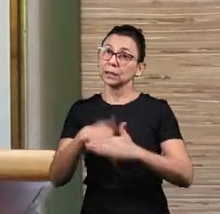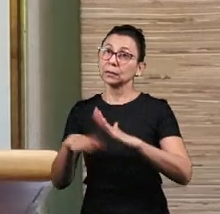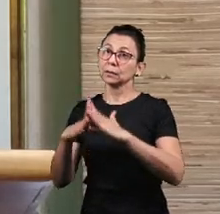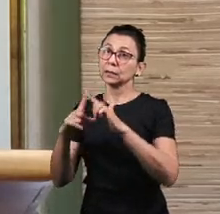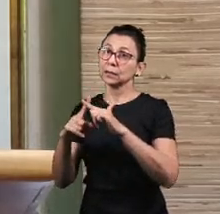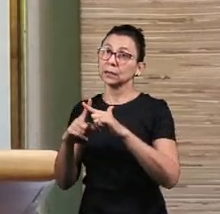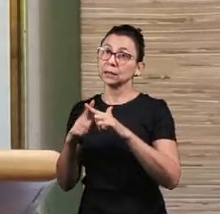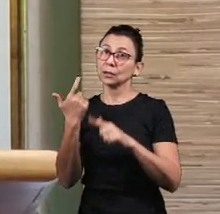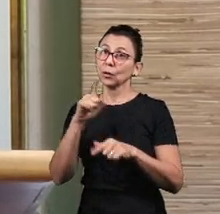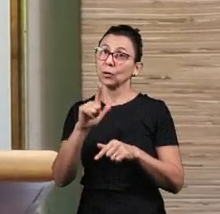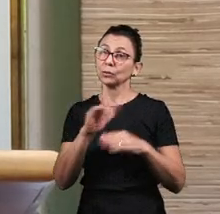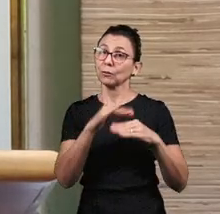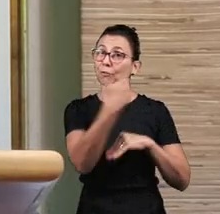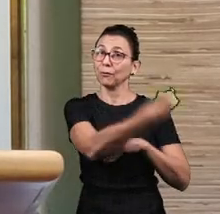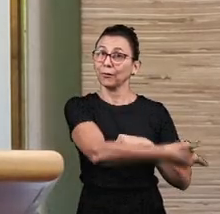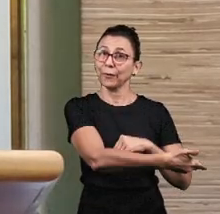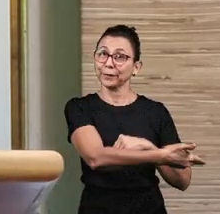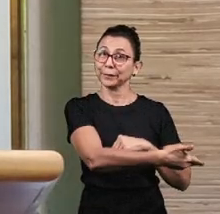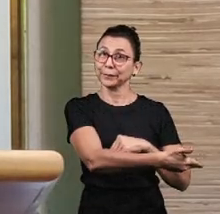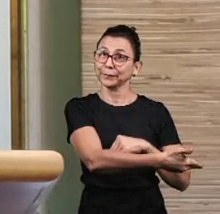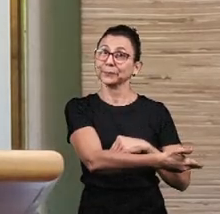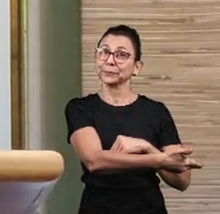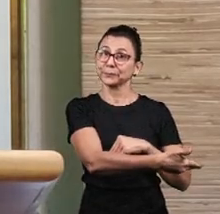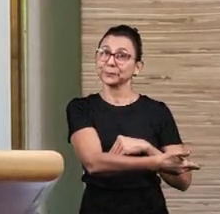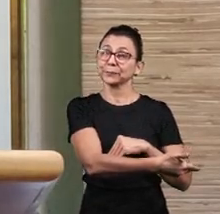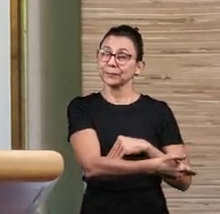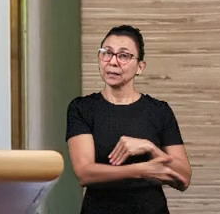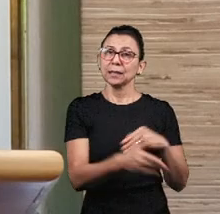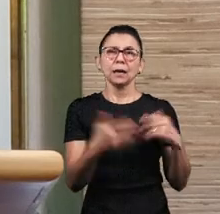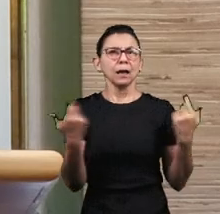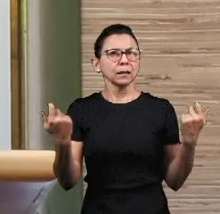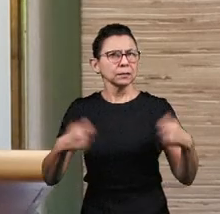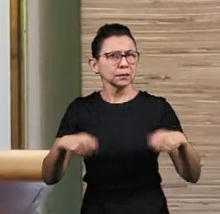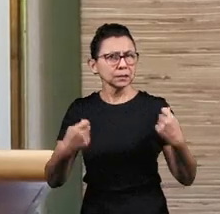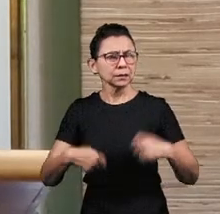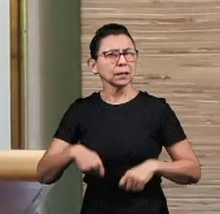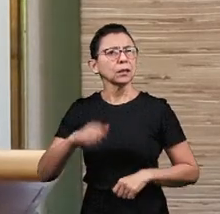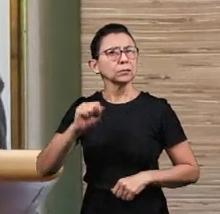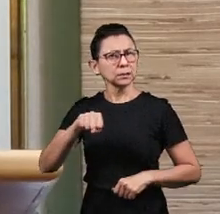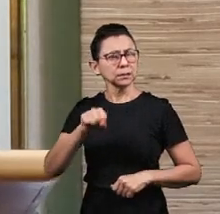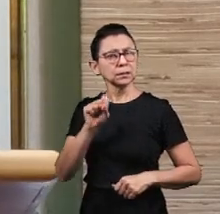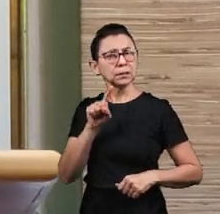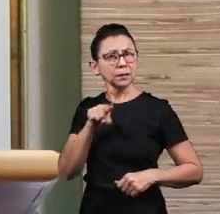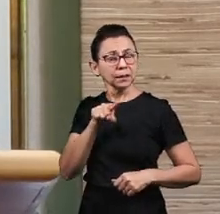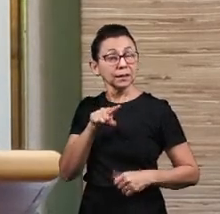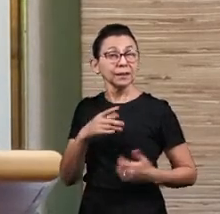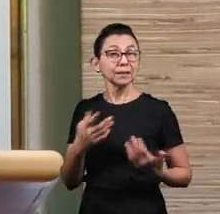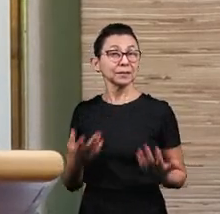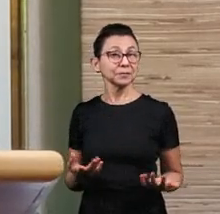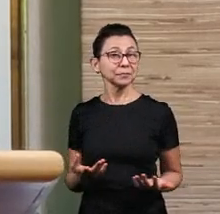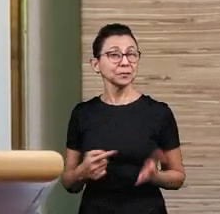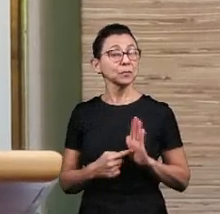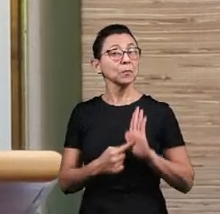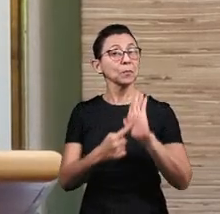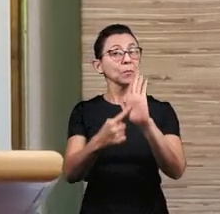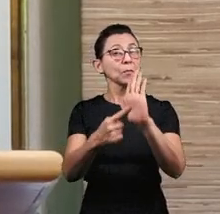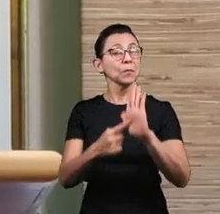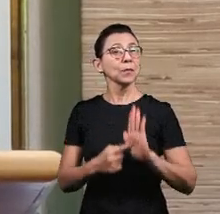ennemis sont les mêmes de l'intérieur et de l'extérieur. Et tout cela est nécessaire, parce que si nous n'avons pas cela, nous n'avons pas une